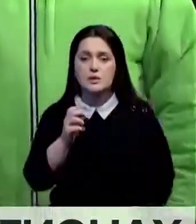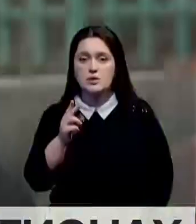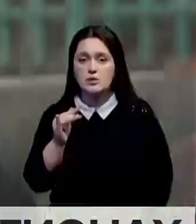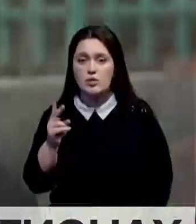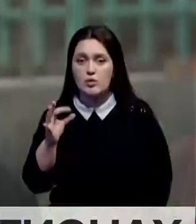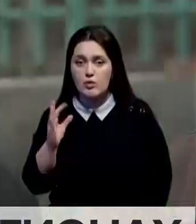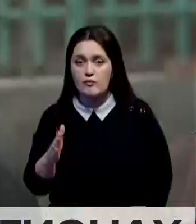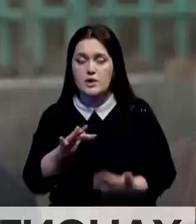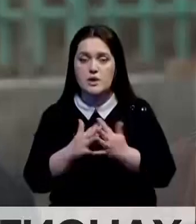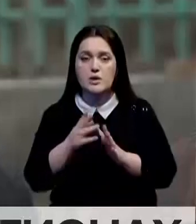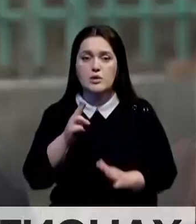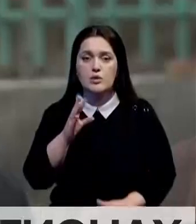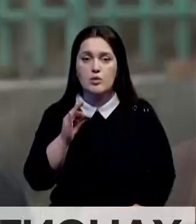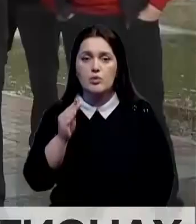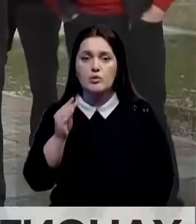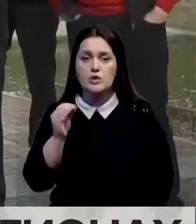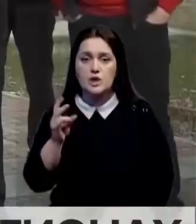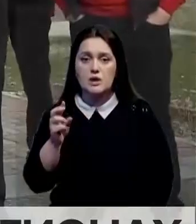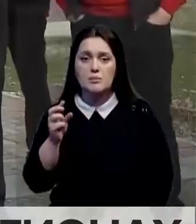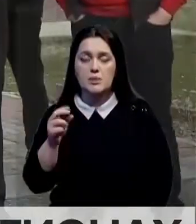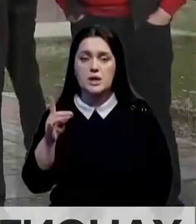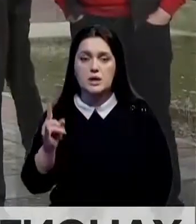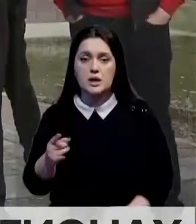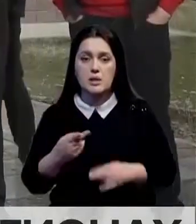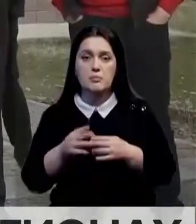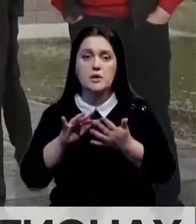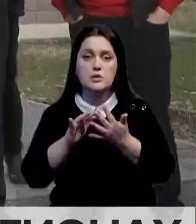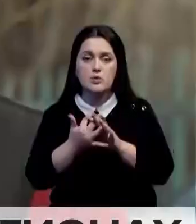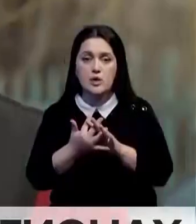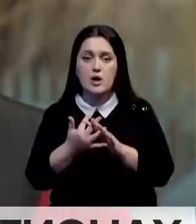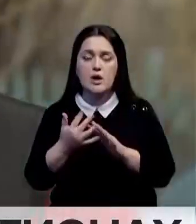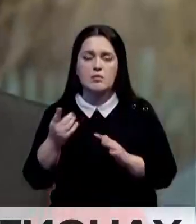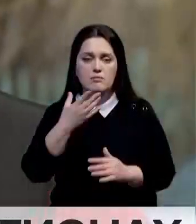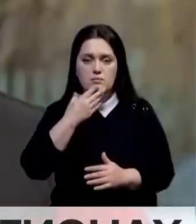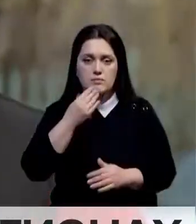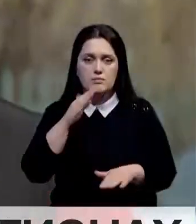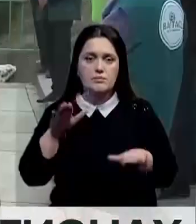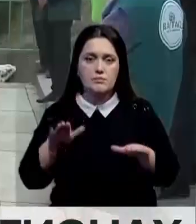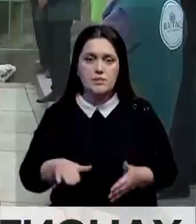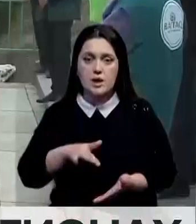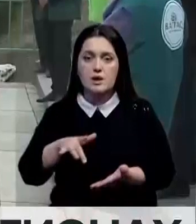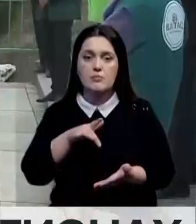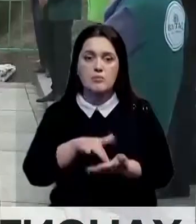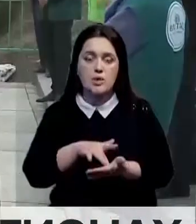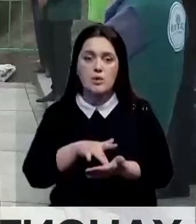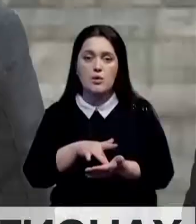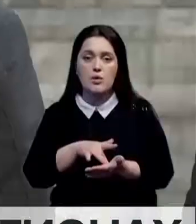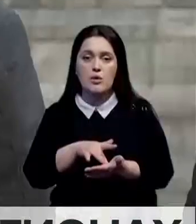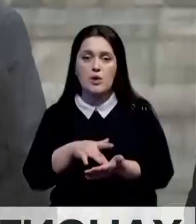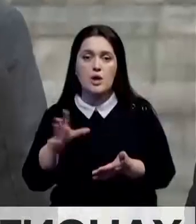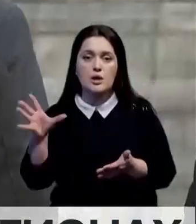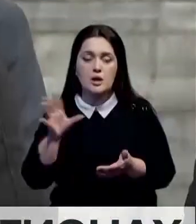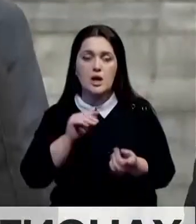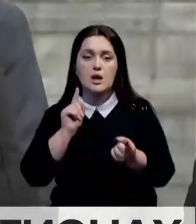центре Рыскулов и в селе Кожанберде. Отмечу, эти села расположены в одном из живописных мест